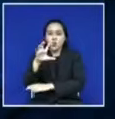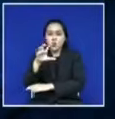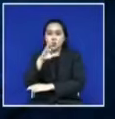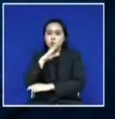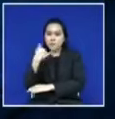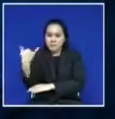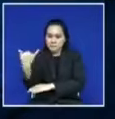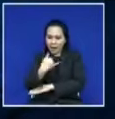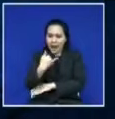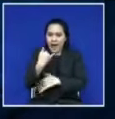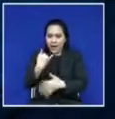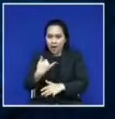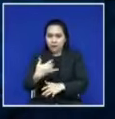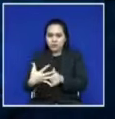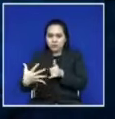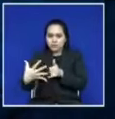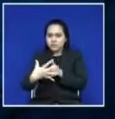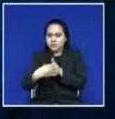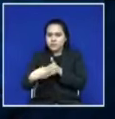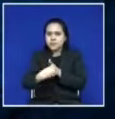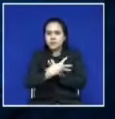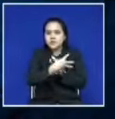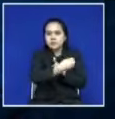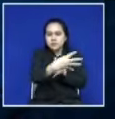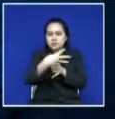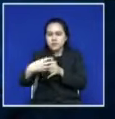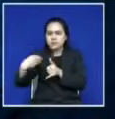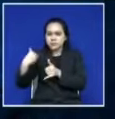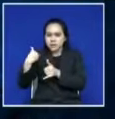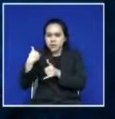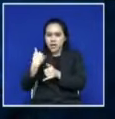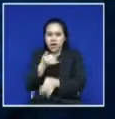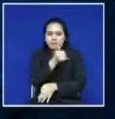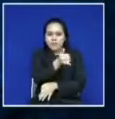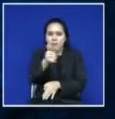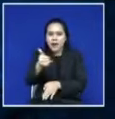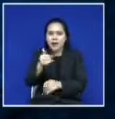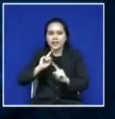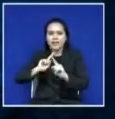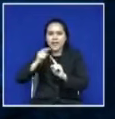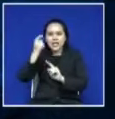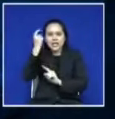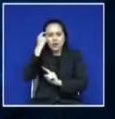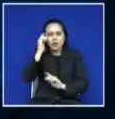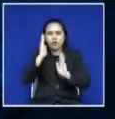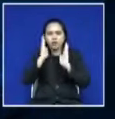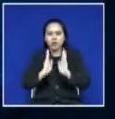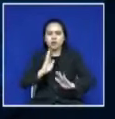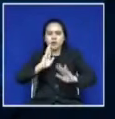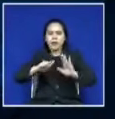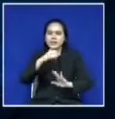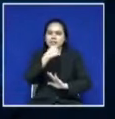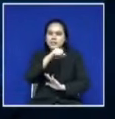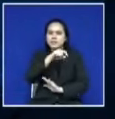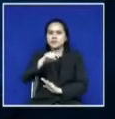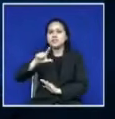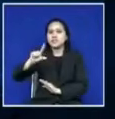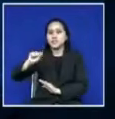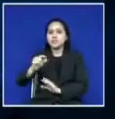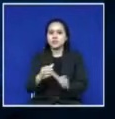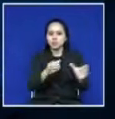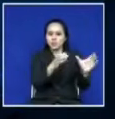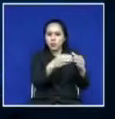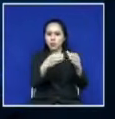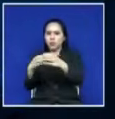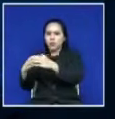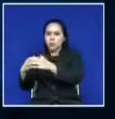ก็คิดว่าจะติดอยู่กลุ่มเล็กๆนะครับคงประมาณไม่เกินสักอาจจะเกินสัก 10-20 คนนะครับต่อกลุ่มเราจะถูกควบ